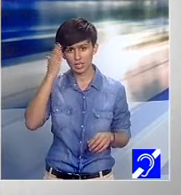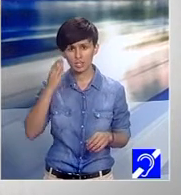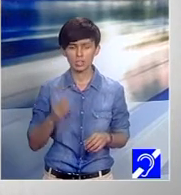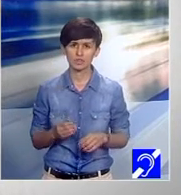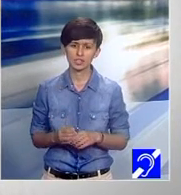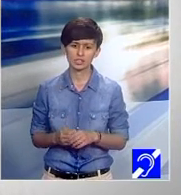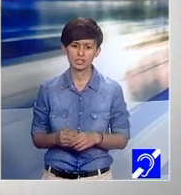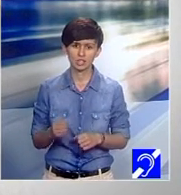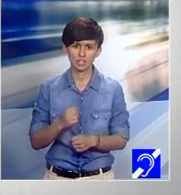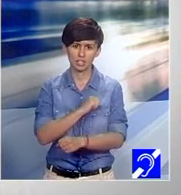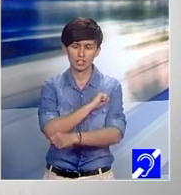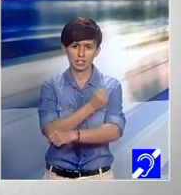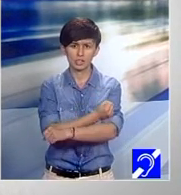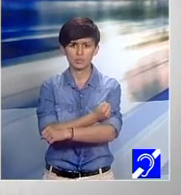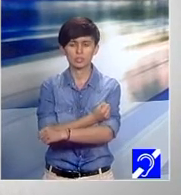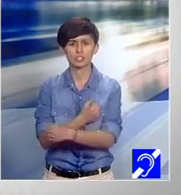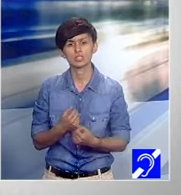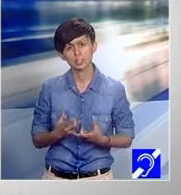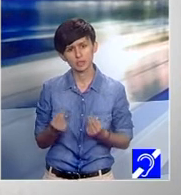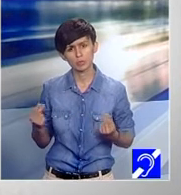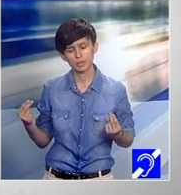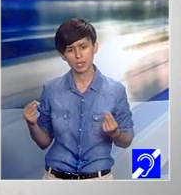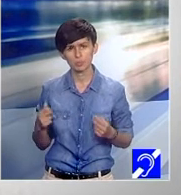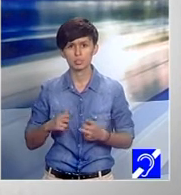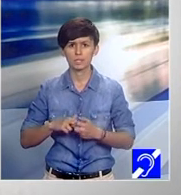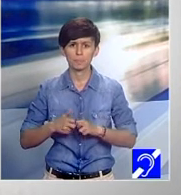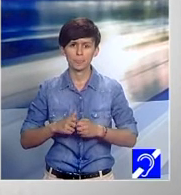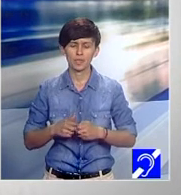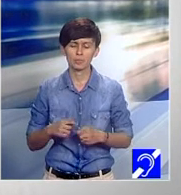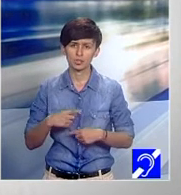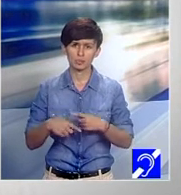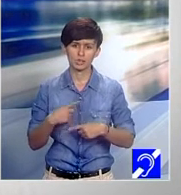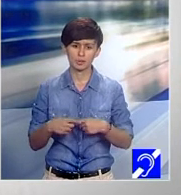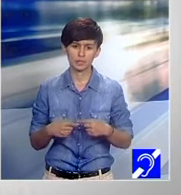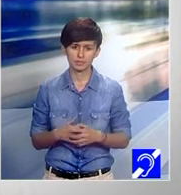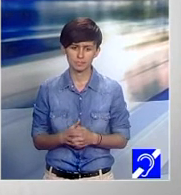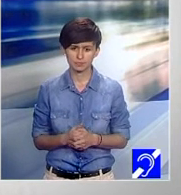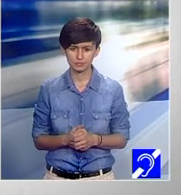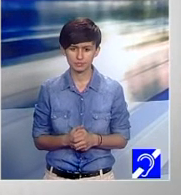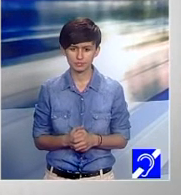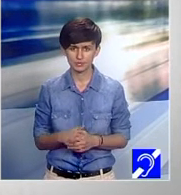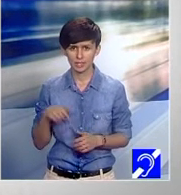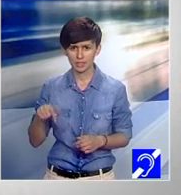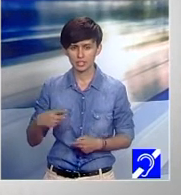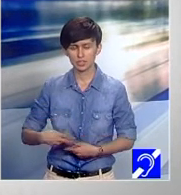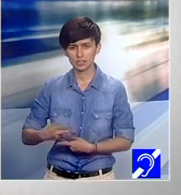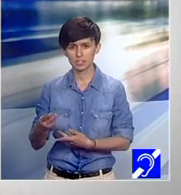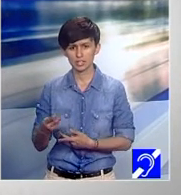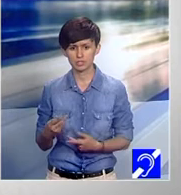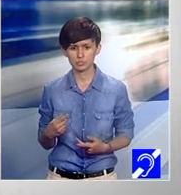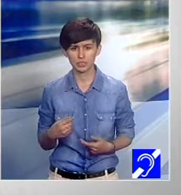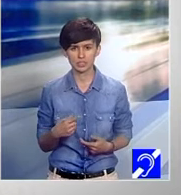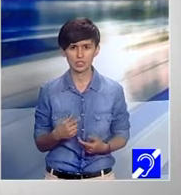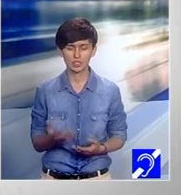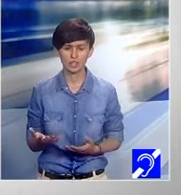de genetică, despre multe afecțiuni metabolice, printre care și fenilcetonuria. Această transmitere autosomal-recesivă,